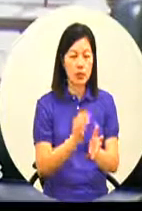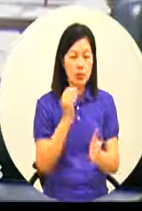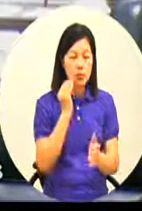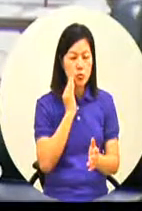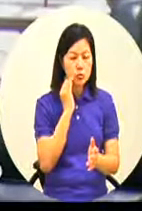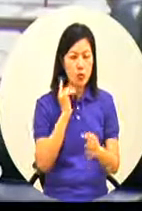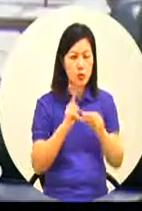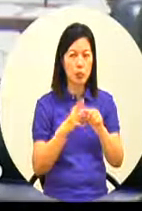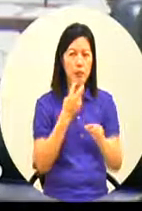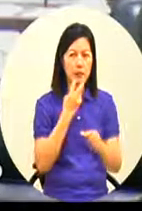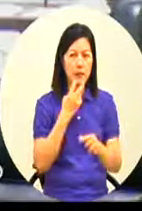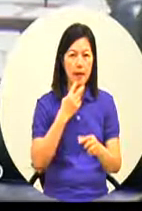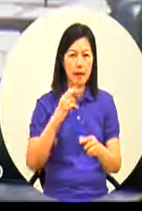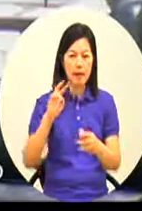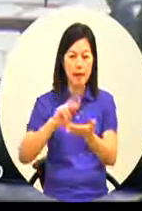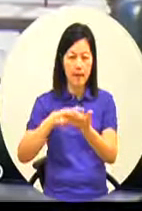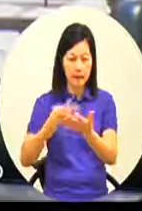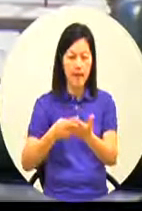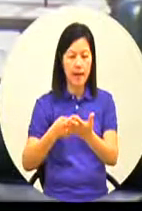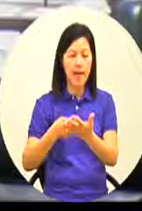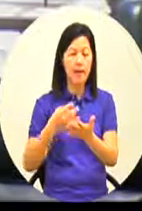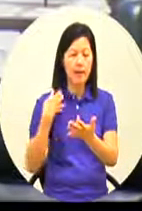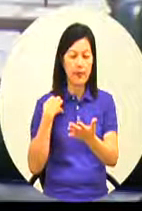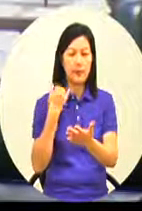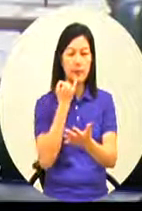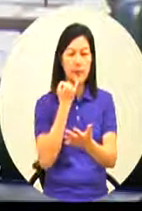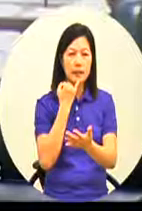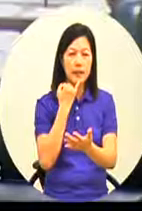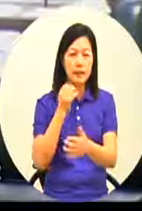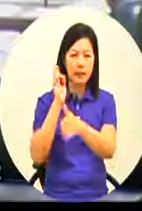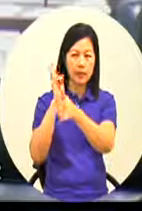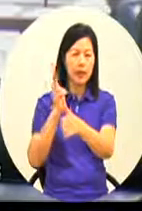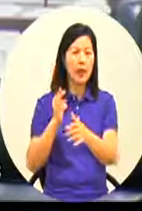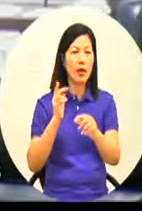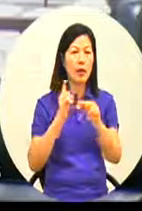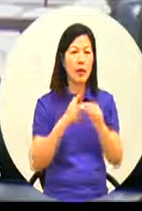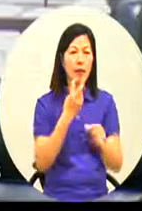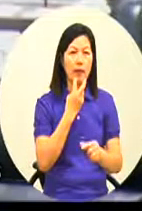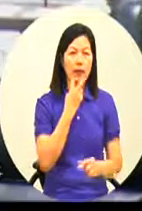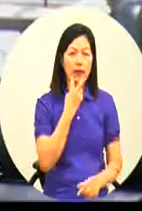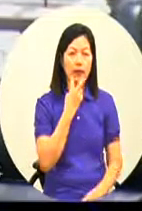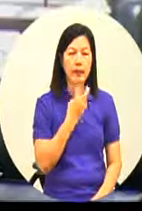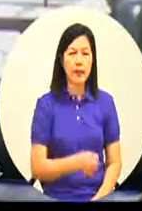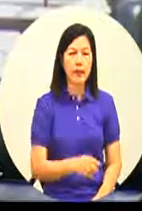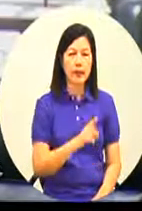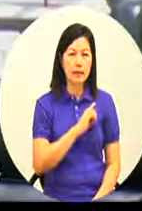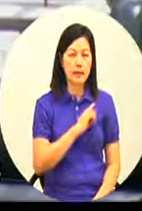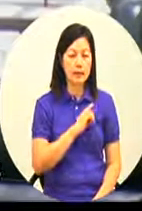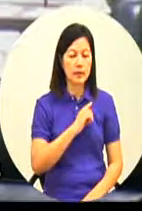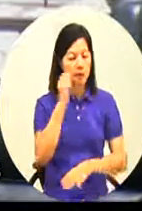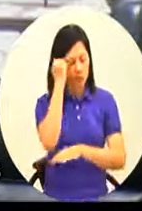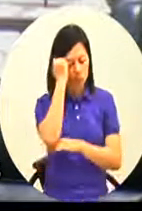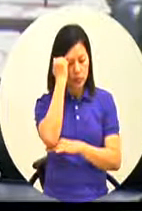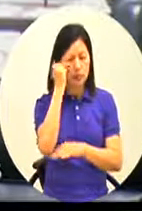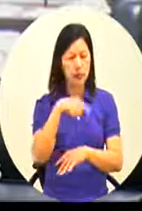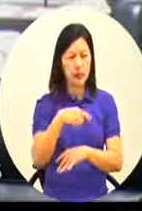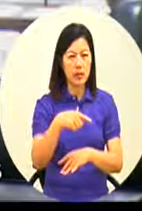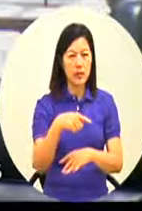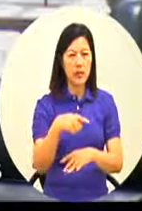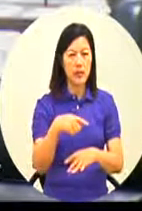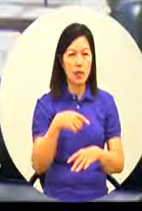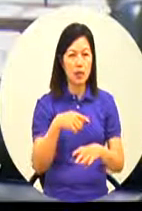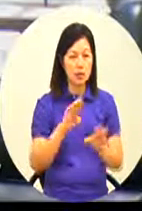可以改的法律的部分，我们是不是要求中央应该要把这个我们自有的税，这个自住